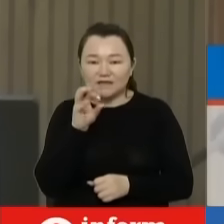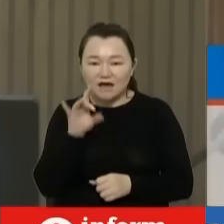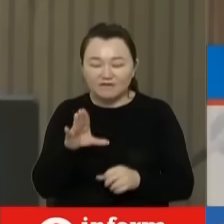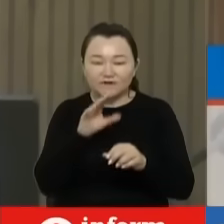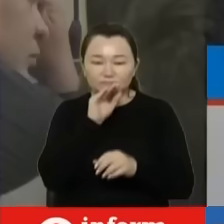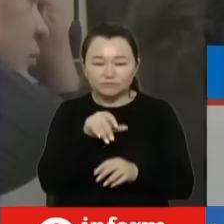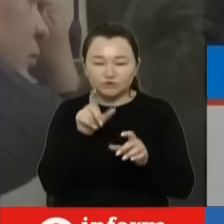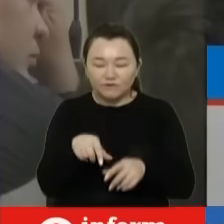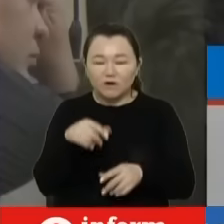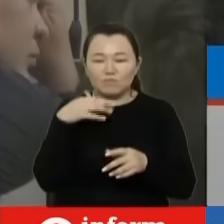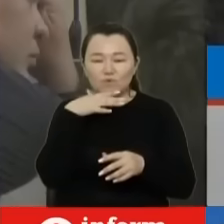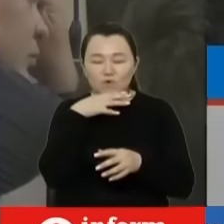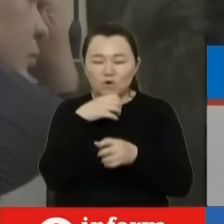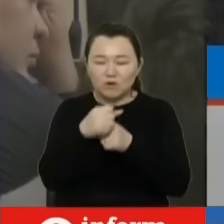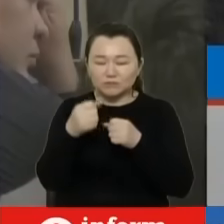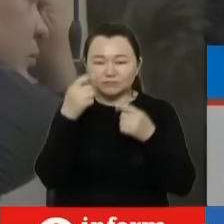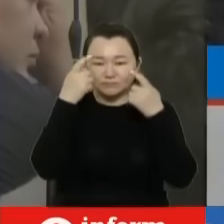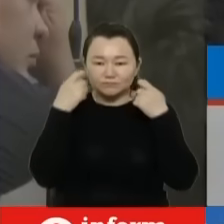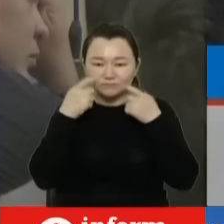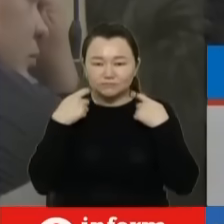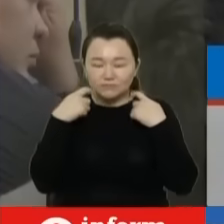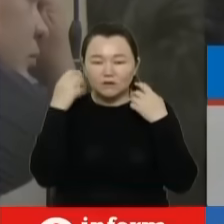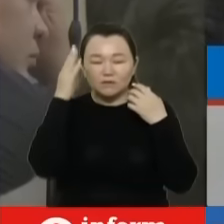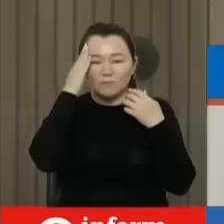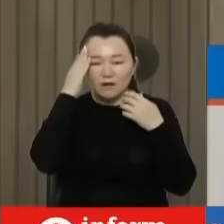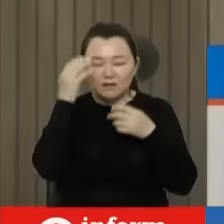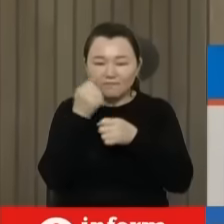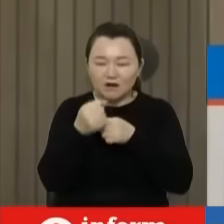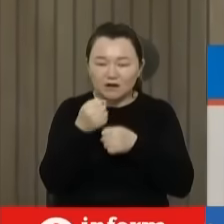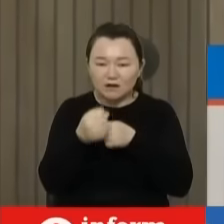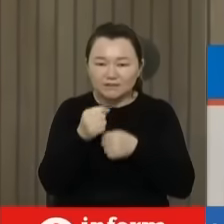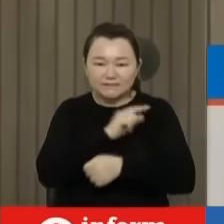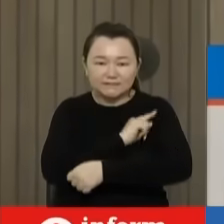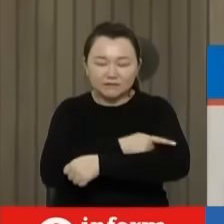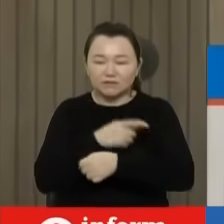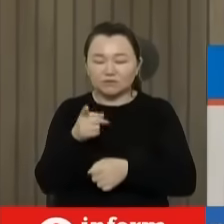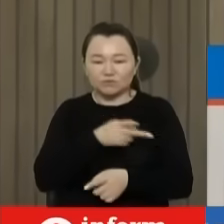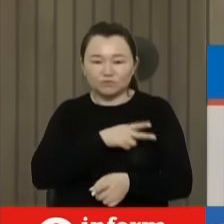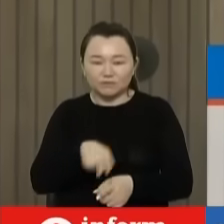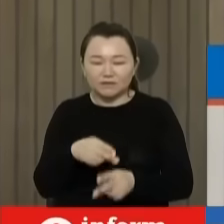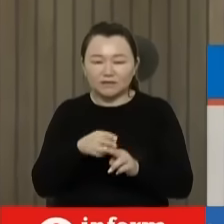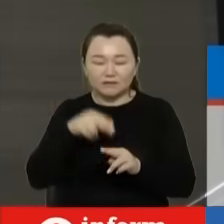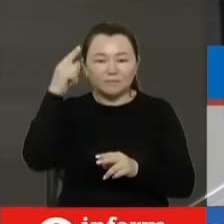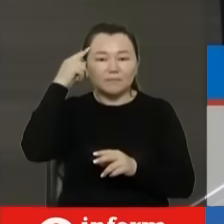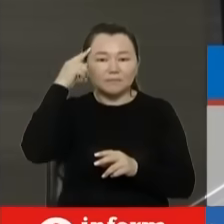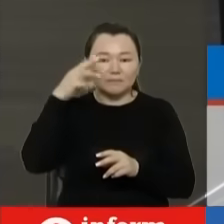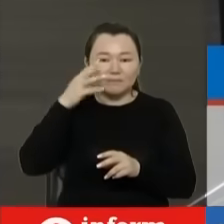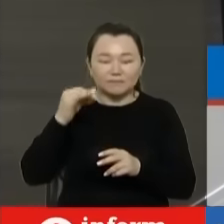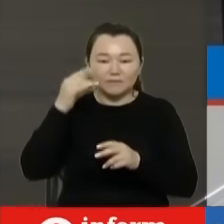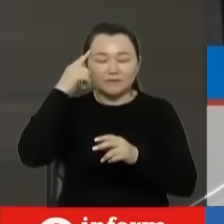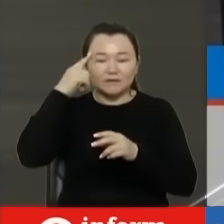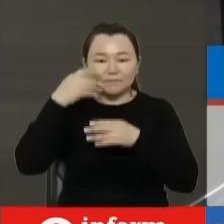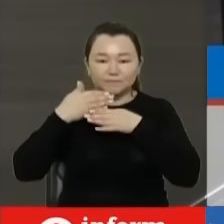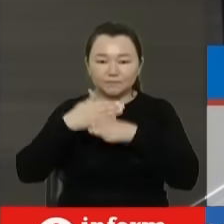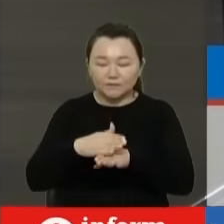марқұм басына тиген көптеген соққының әсерінен көз жұмған. Сол үшін бас миының зақымдануы диагнозы қойылыпты. Демек, өлімге барлық